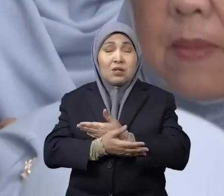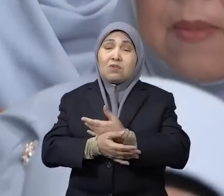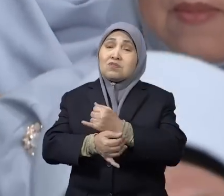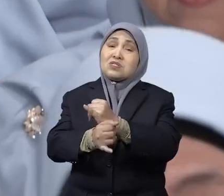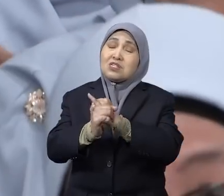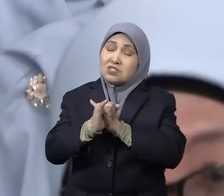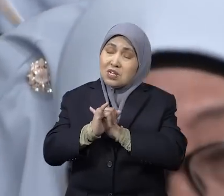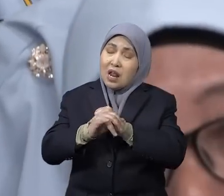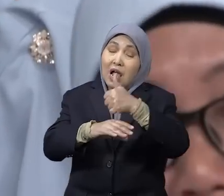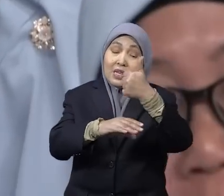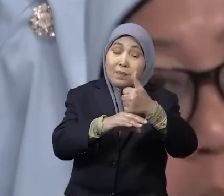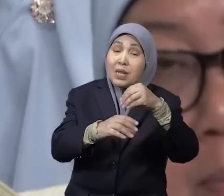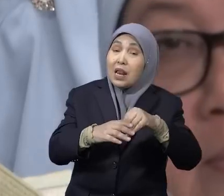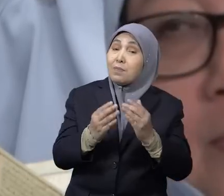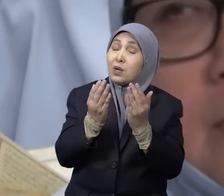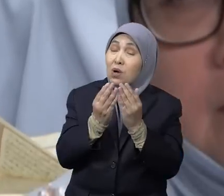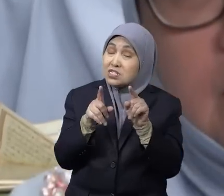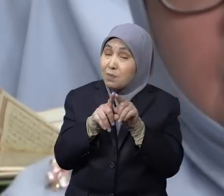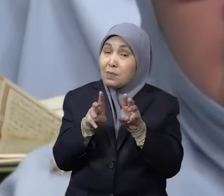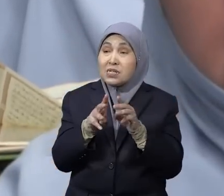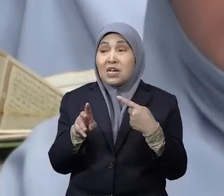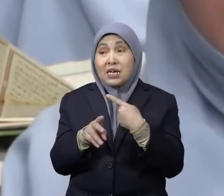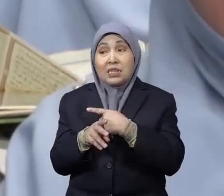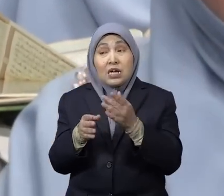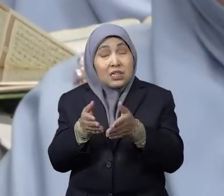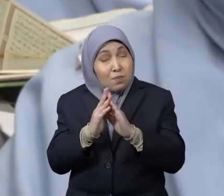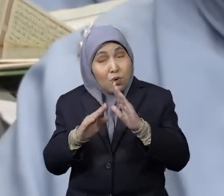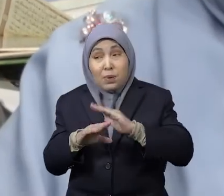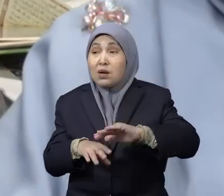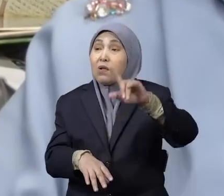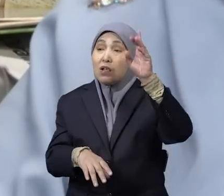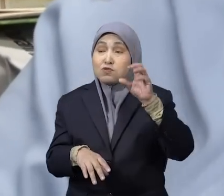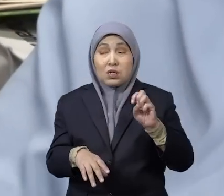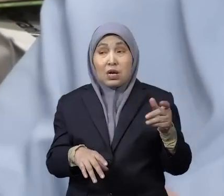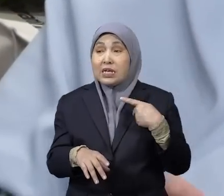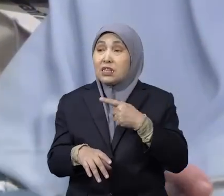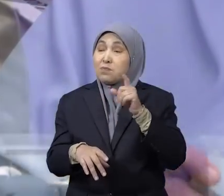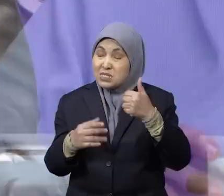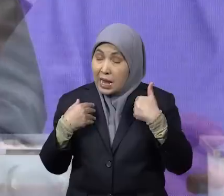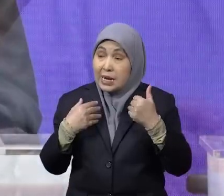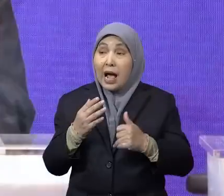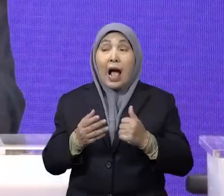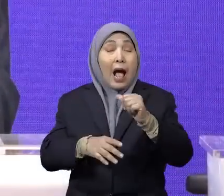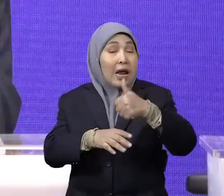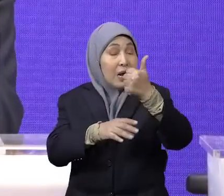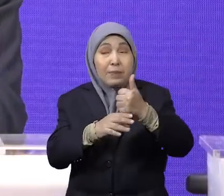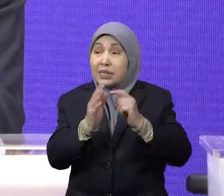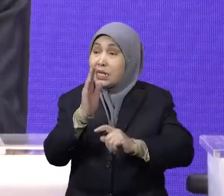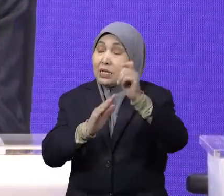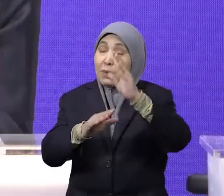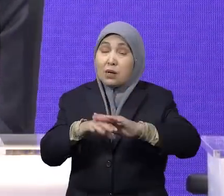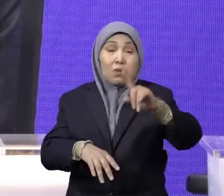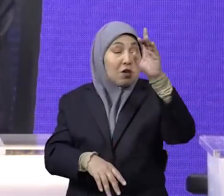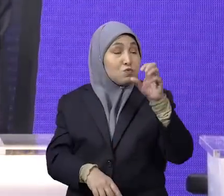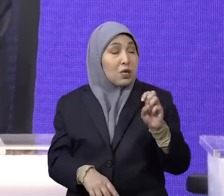daripada adab dia dalam berdoa. Sama juga dengan kita dalam kita memohon kepada Allah Ta'ala, kita perlu mempunyai adab yang tinggi dalam berdoa kepada Allah